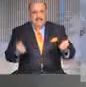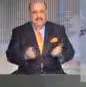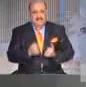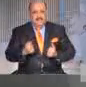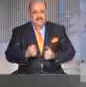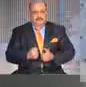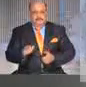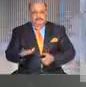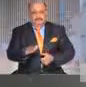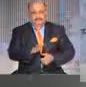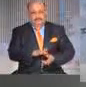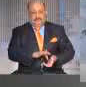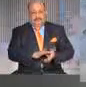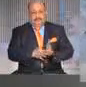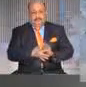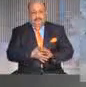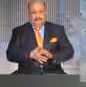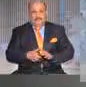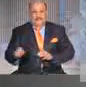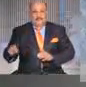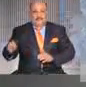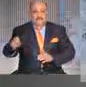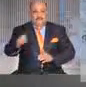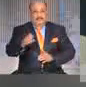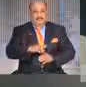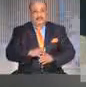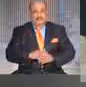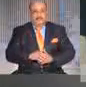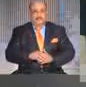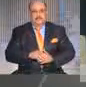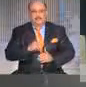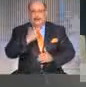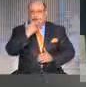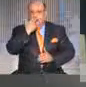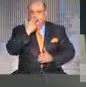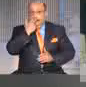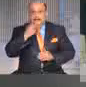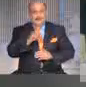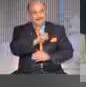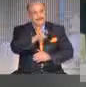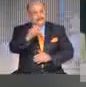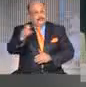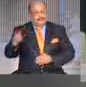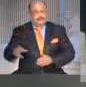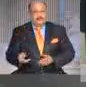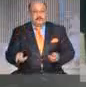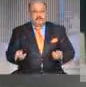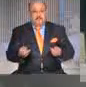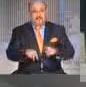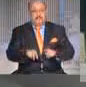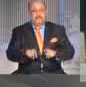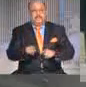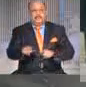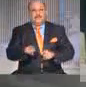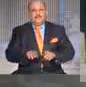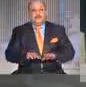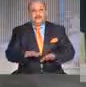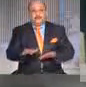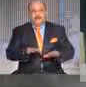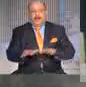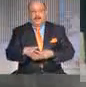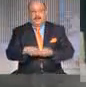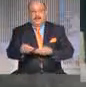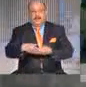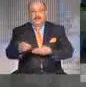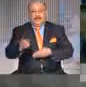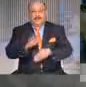بولاية مدنين. هذا النشاط هو مرحلة من مراحل حملة 10,000 توقيع التي انطلقت منذ أيام بمدينة